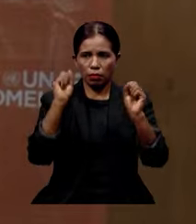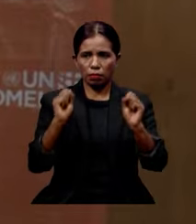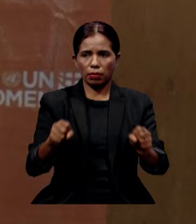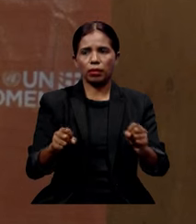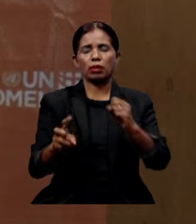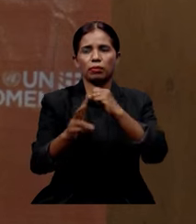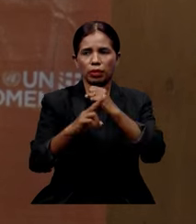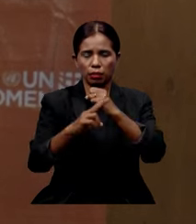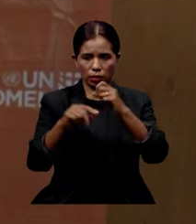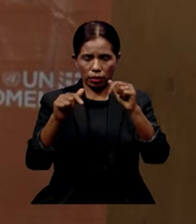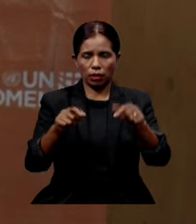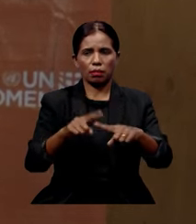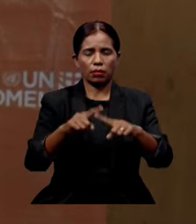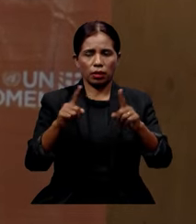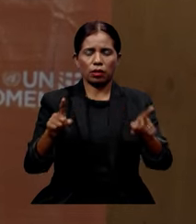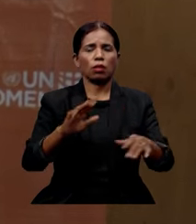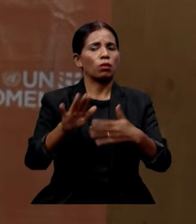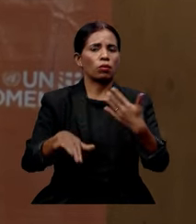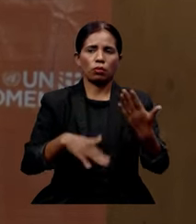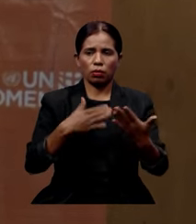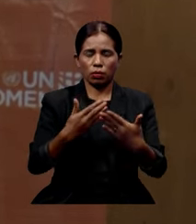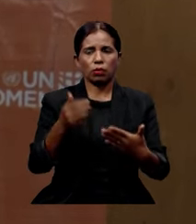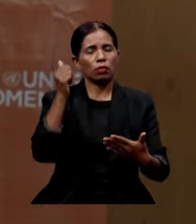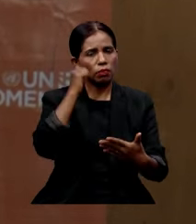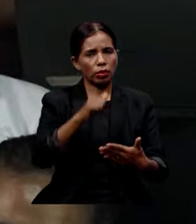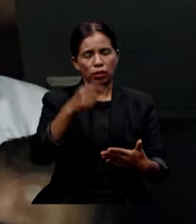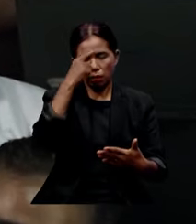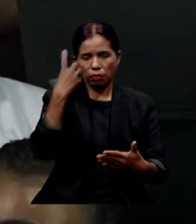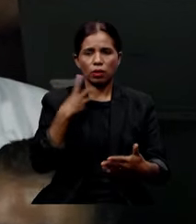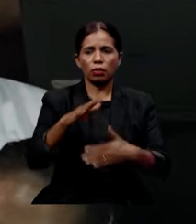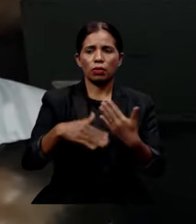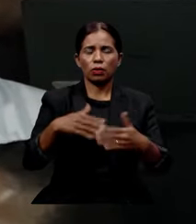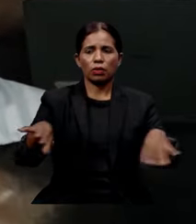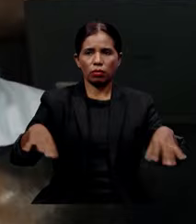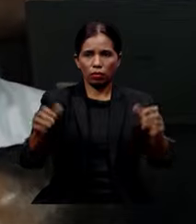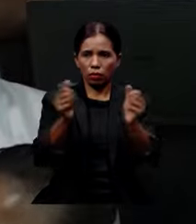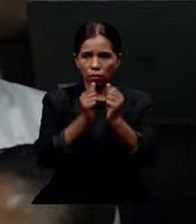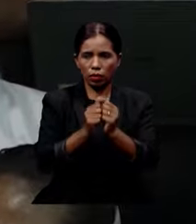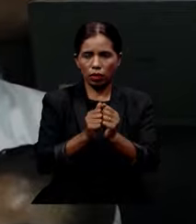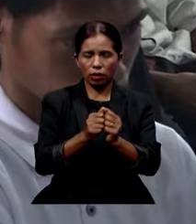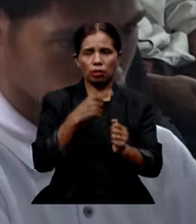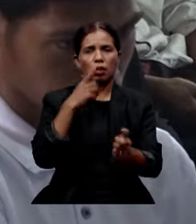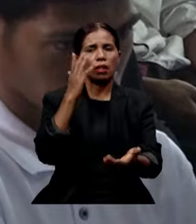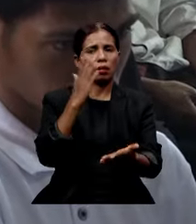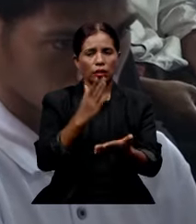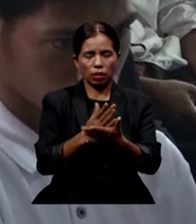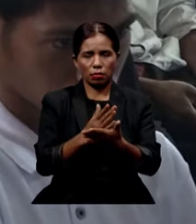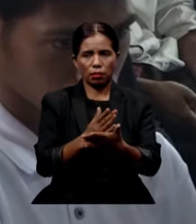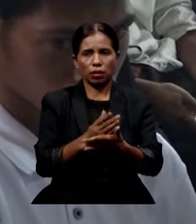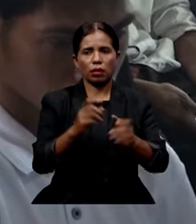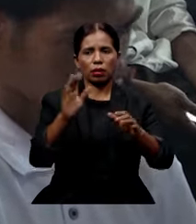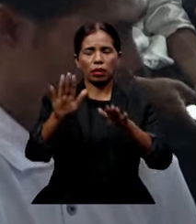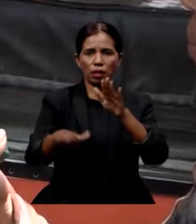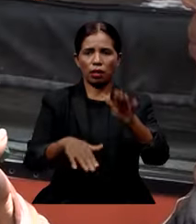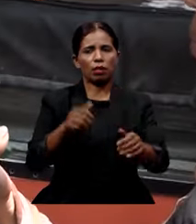vitima baidane mai be mayoria feto mane ita hotu teng servisu hamotu buat tidak prevensau kombatene tinggi lah